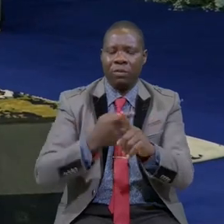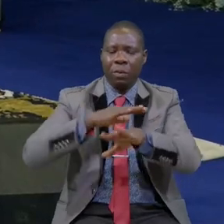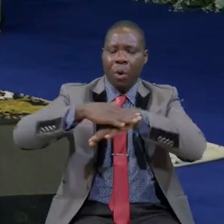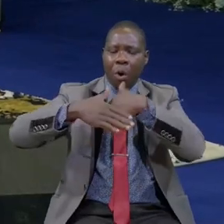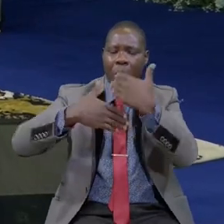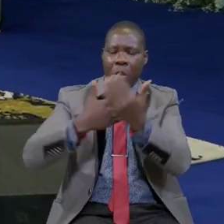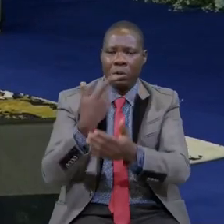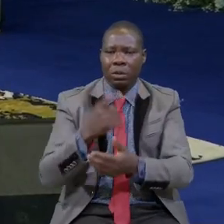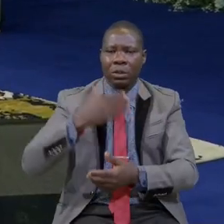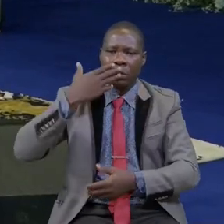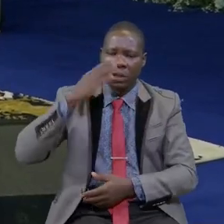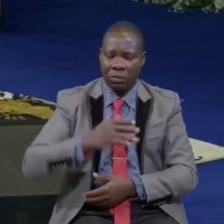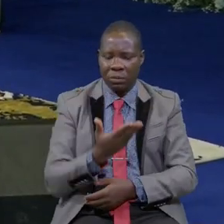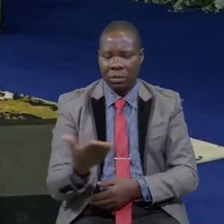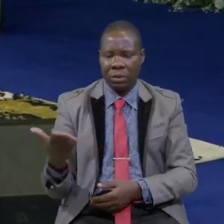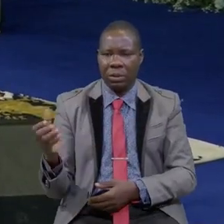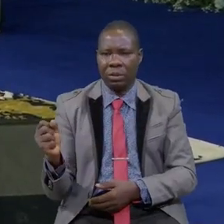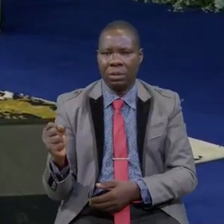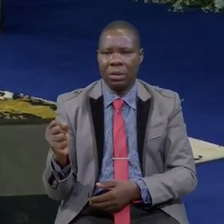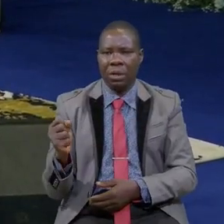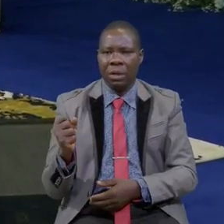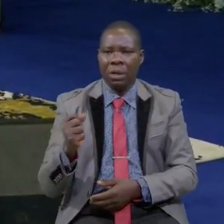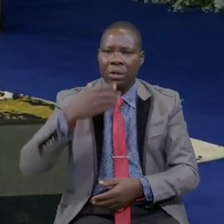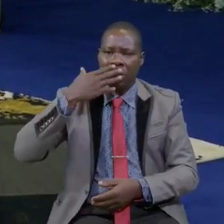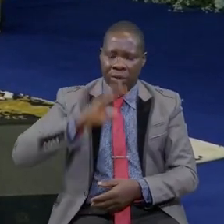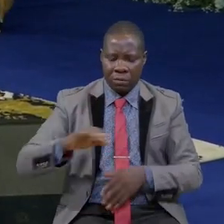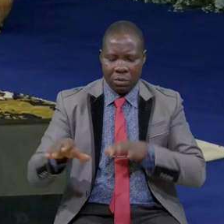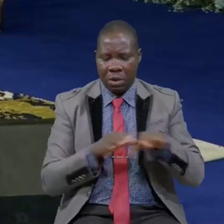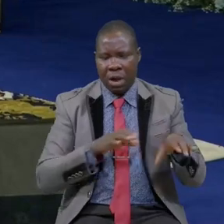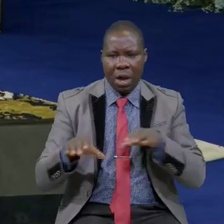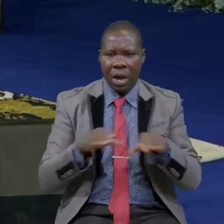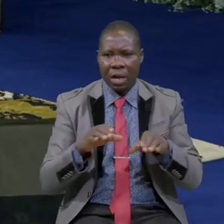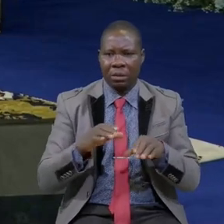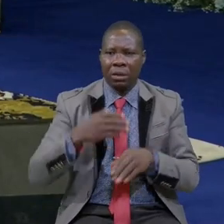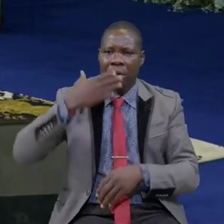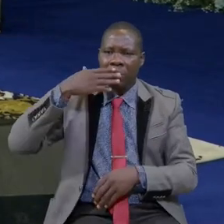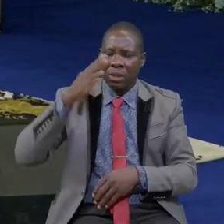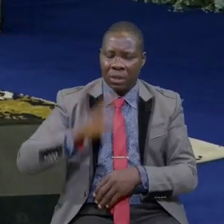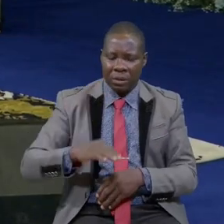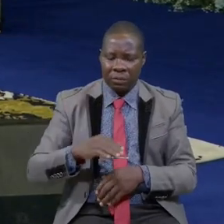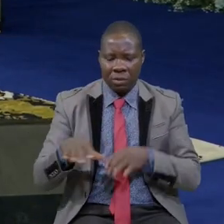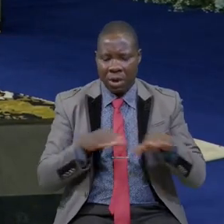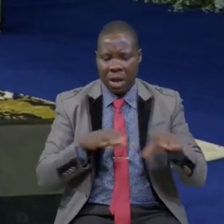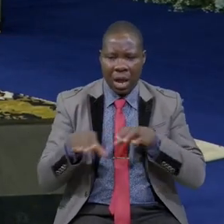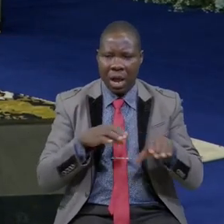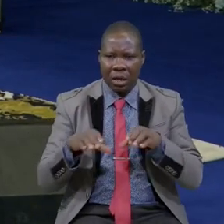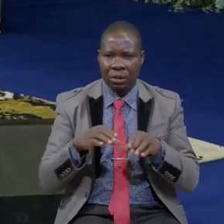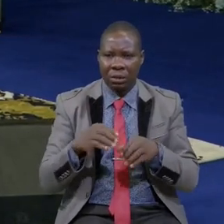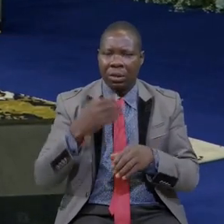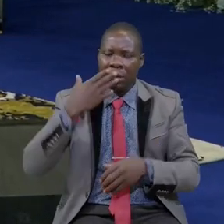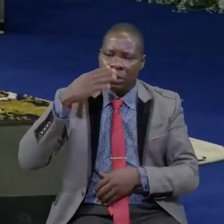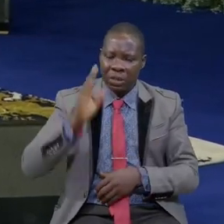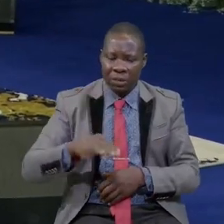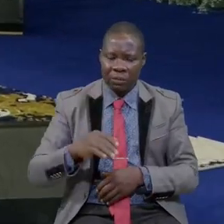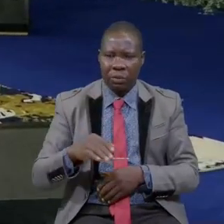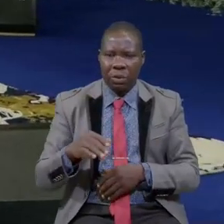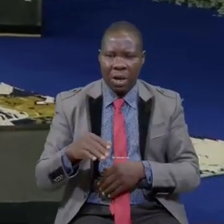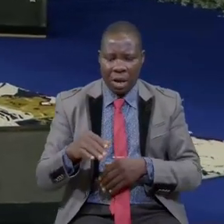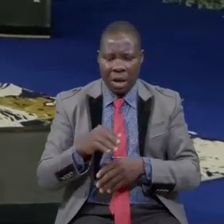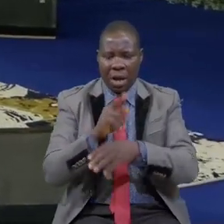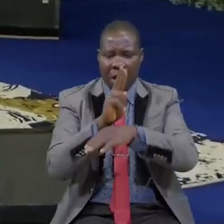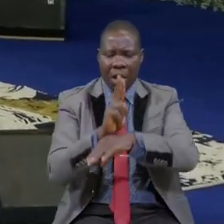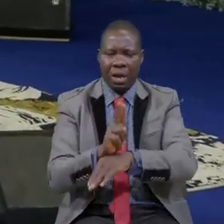de toutes ces choses abominables, de ces actes abominables, des actions abominables, des